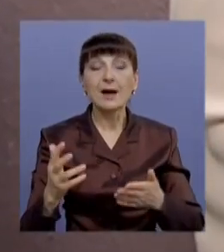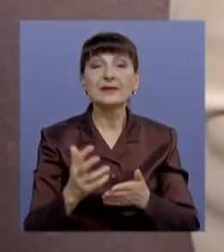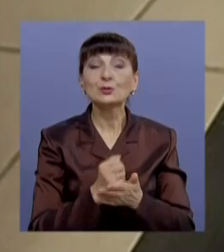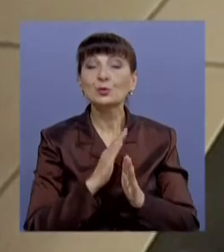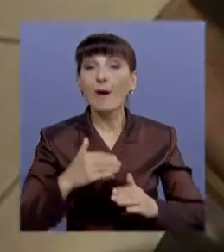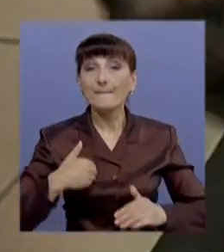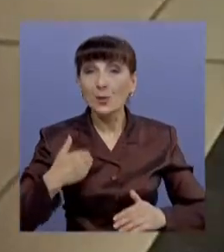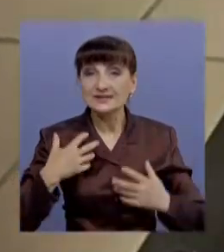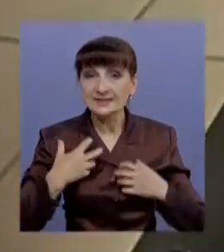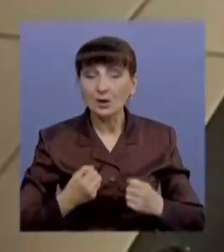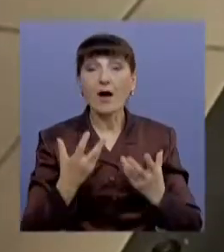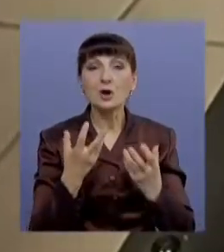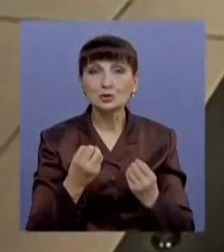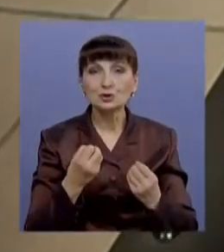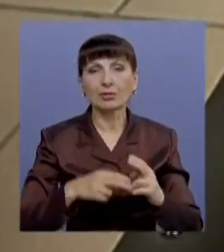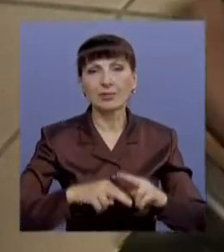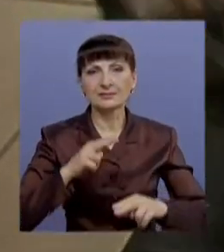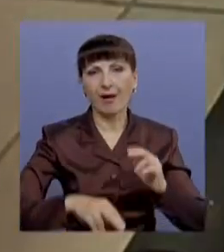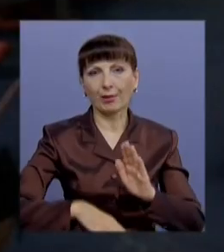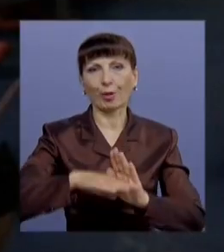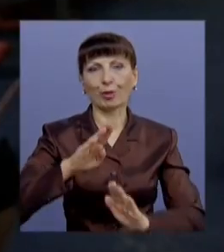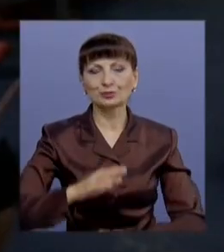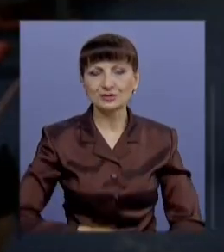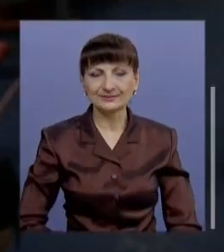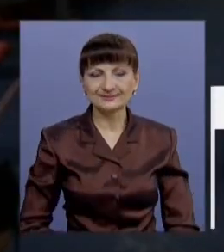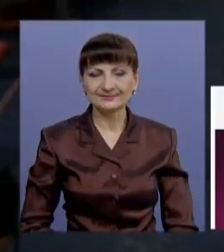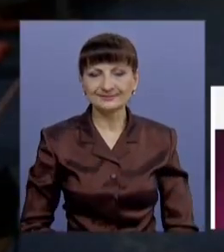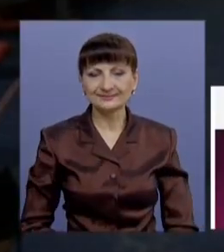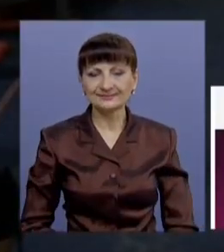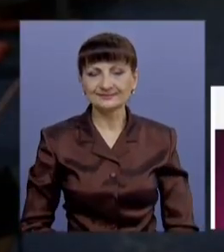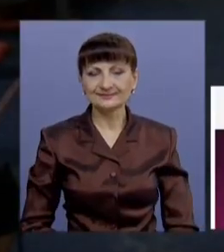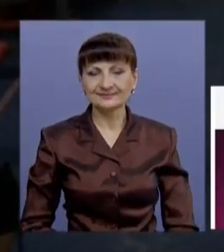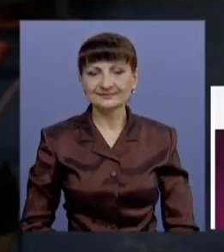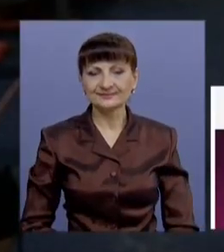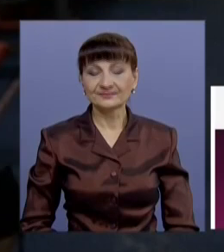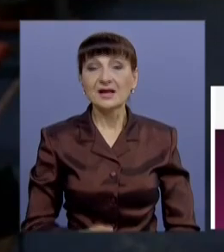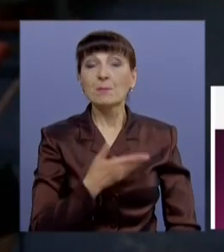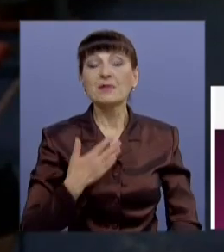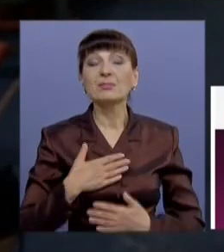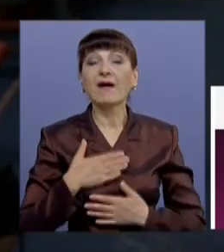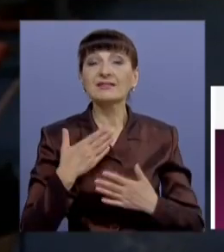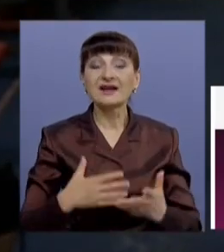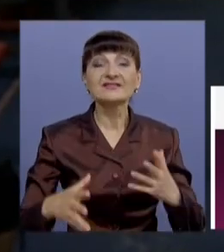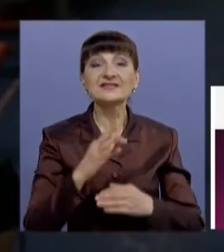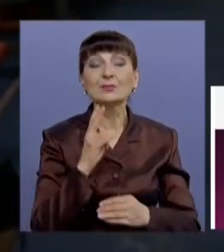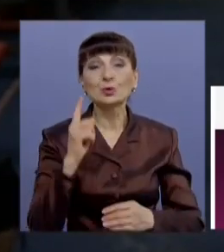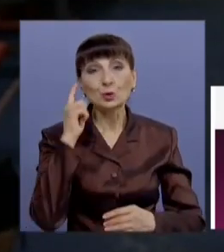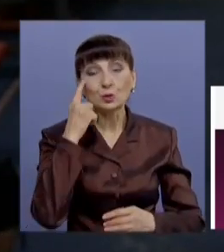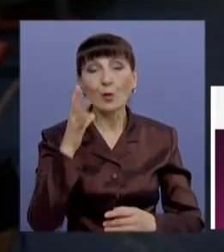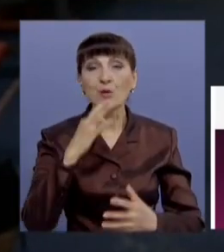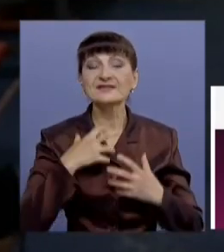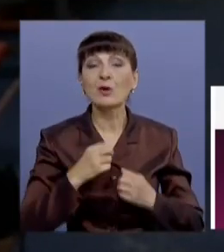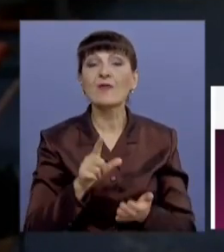только пользу здоровью, но и поднимает настроение. Мы благодарны всем, кто думает о